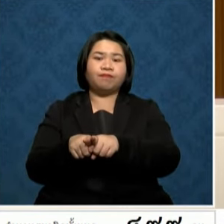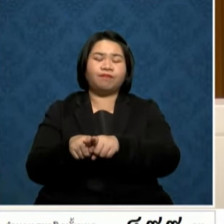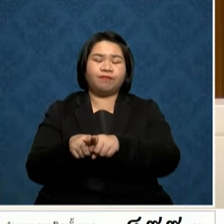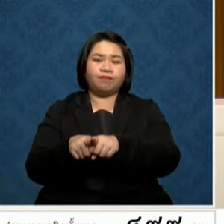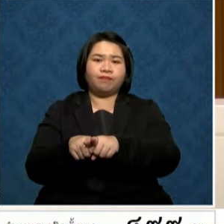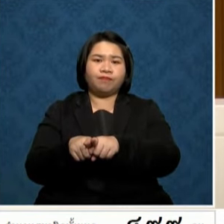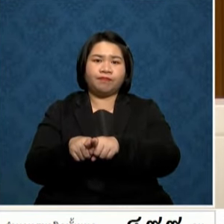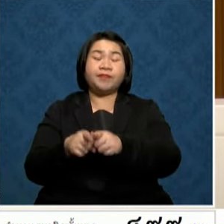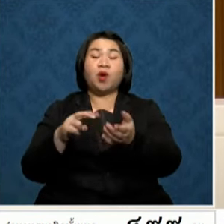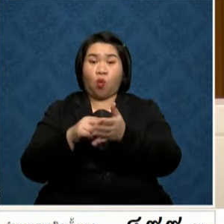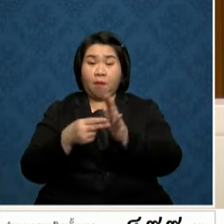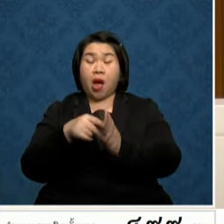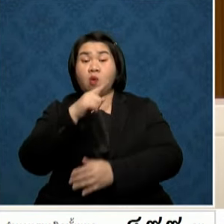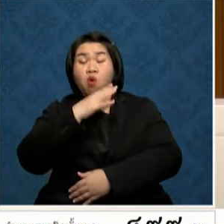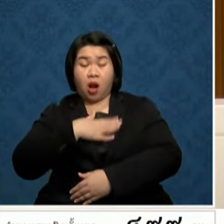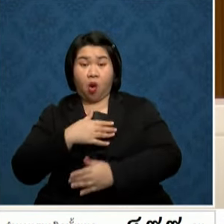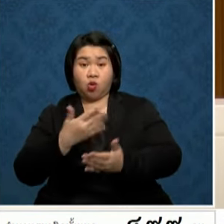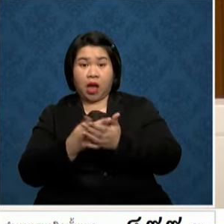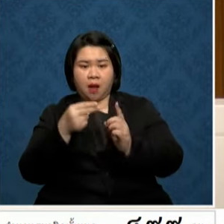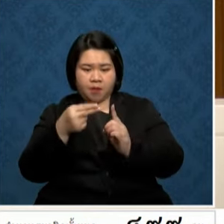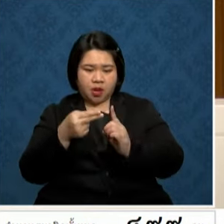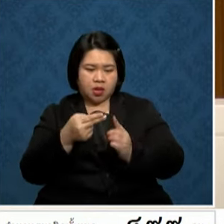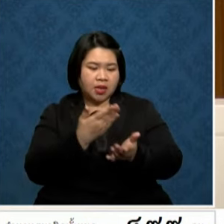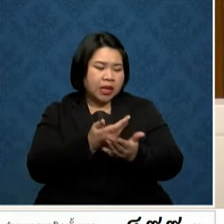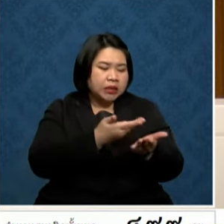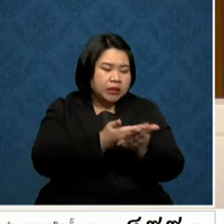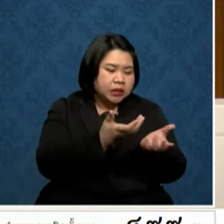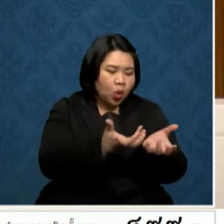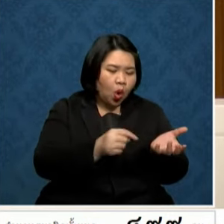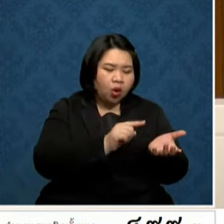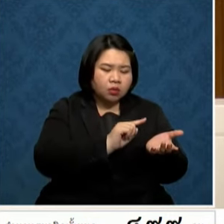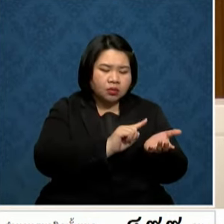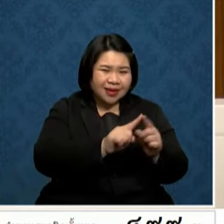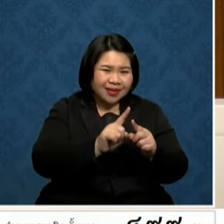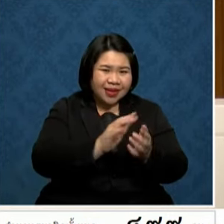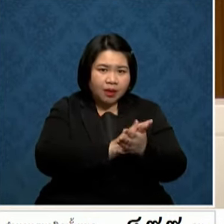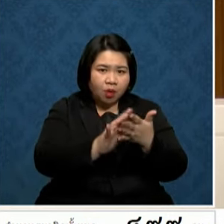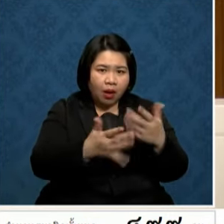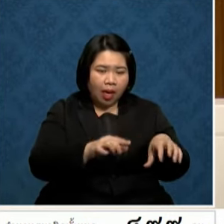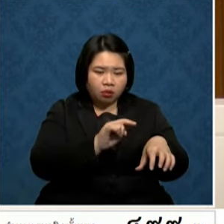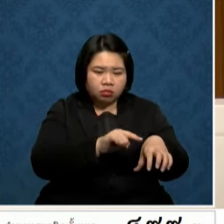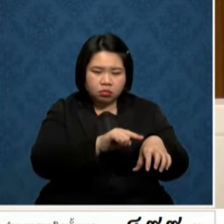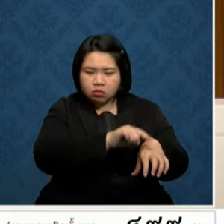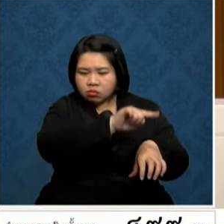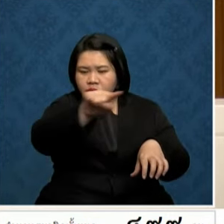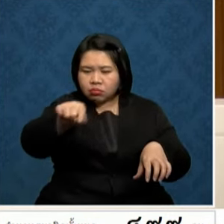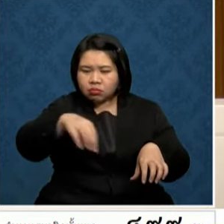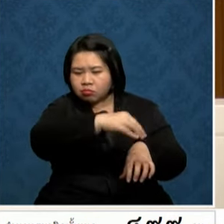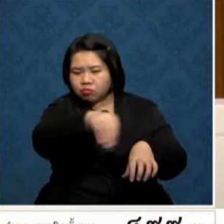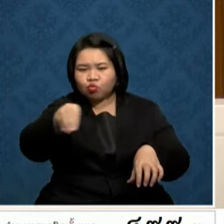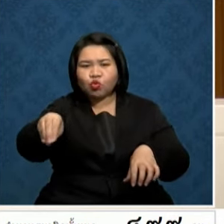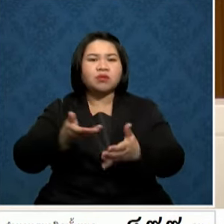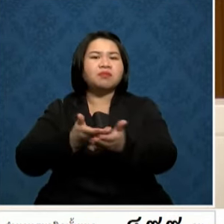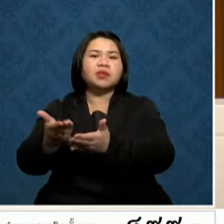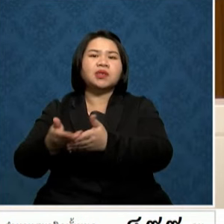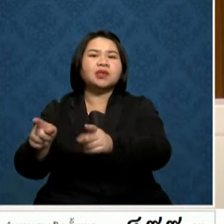Supplier ก็คือตัวผู้ผลิตสินค้าต่ไปเพระเขาไม่ไดเปผู้ผลิสินคามาขายเขาเปนเพีงแค่ Point of Salesเขาไมมแ่จุด